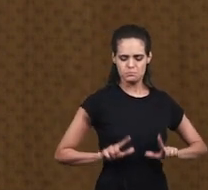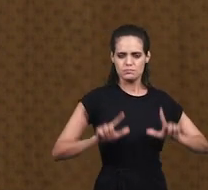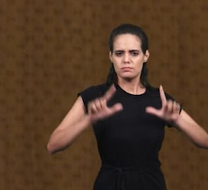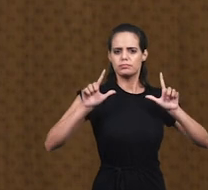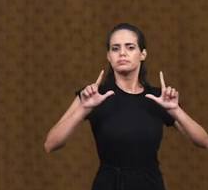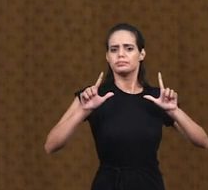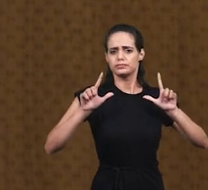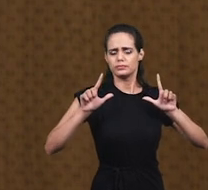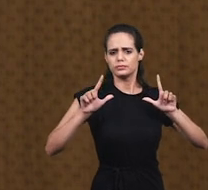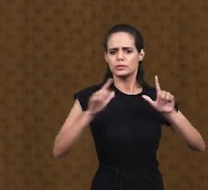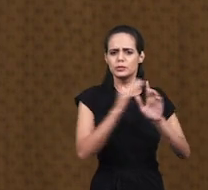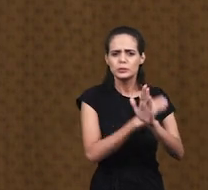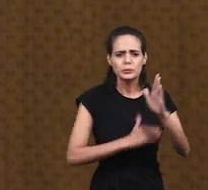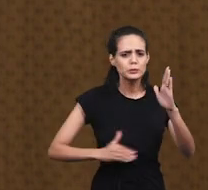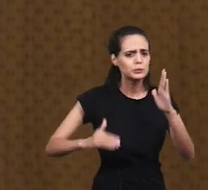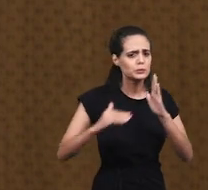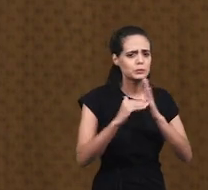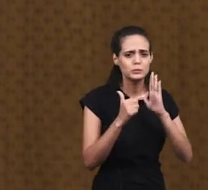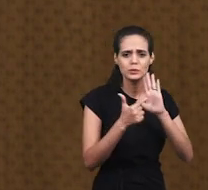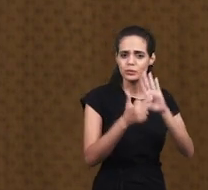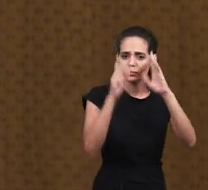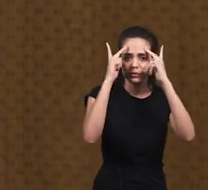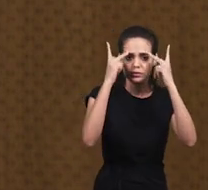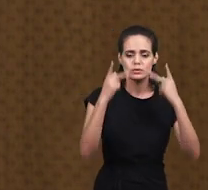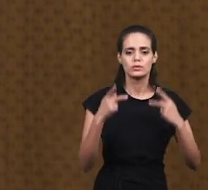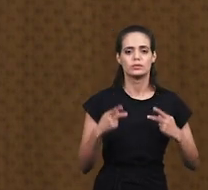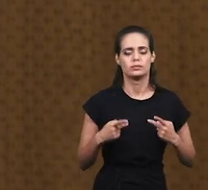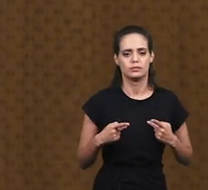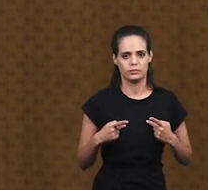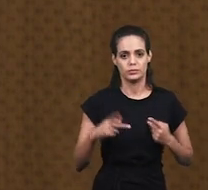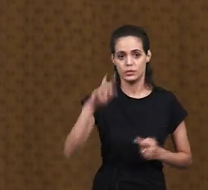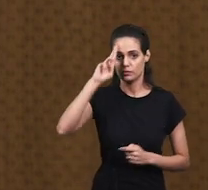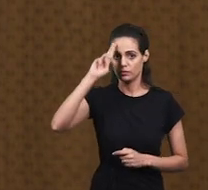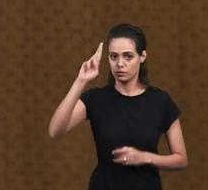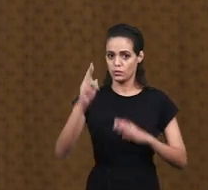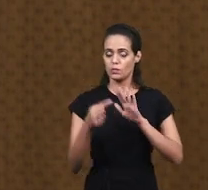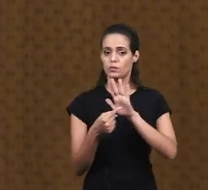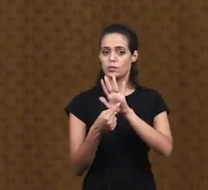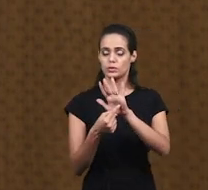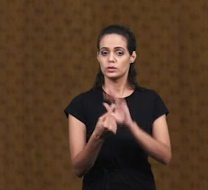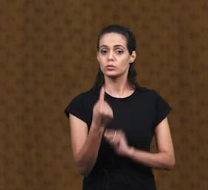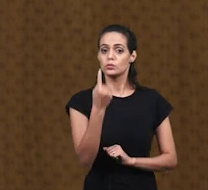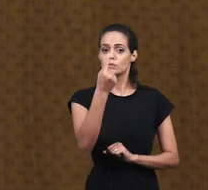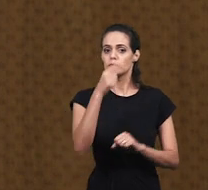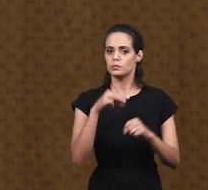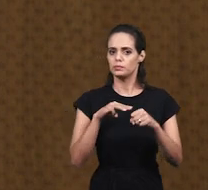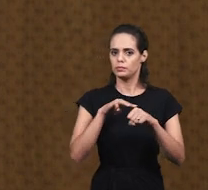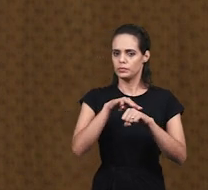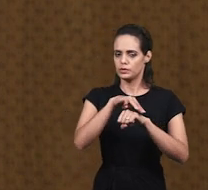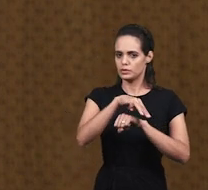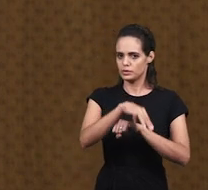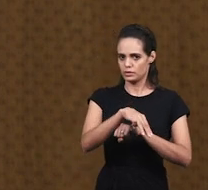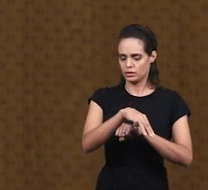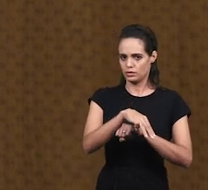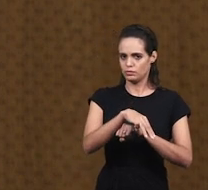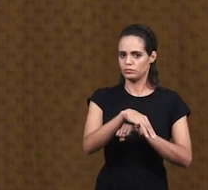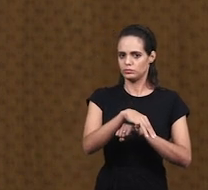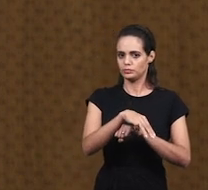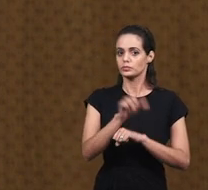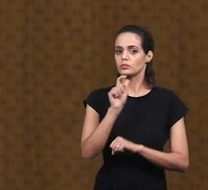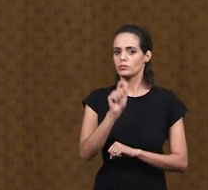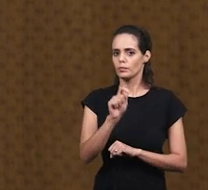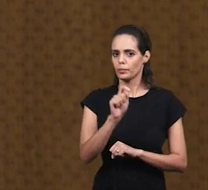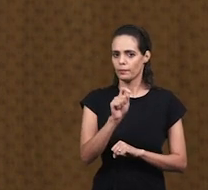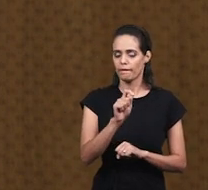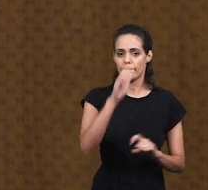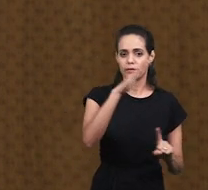l'homme, le Seigneur nous enseignait qu'un ministère serait levé, David, Dans cette opportunité, on parlait de David,